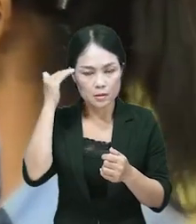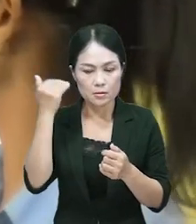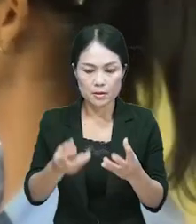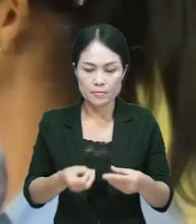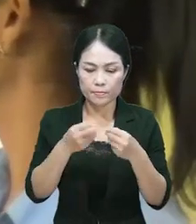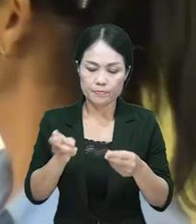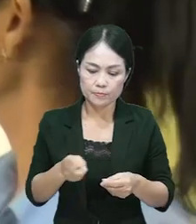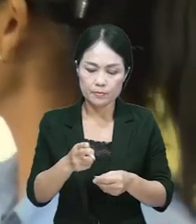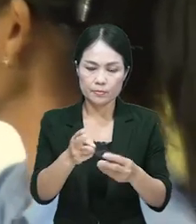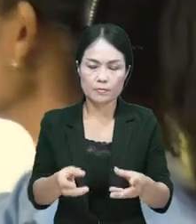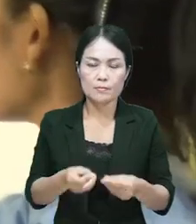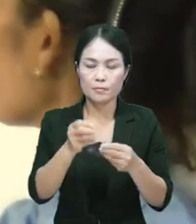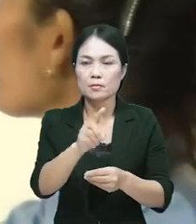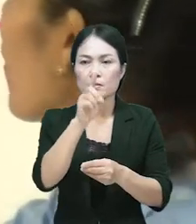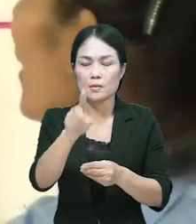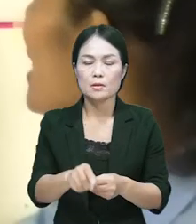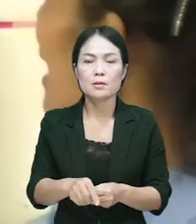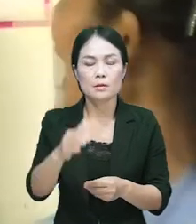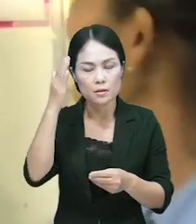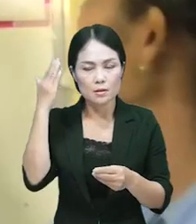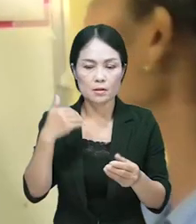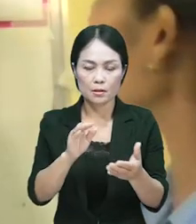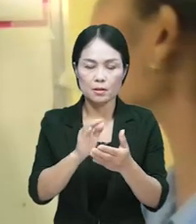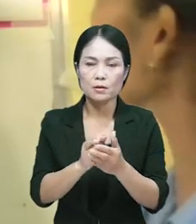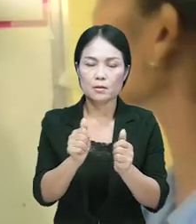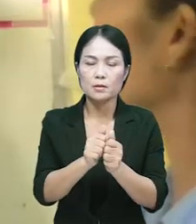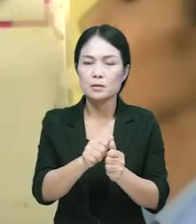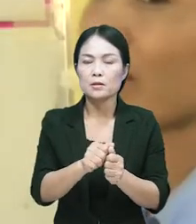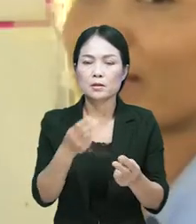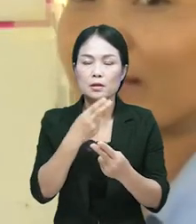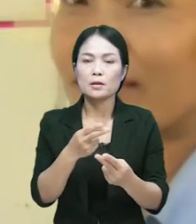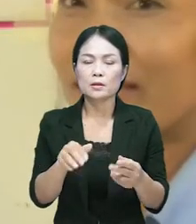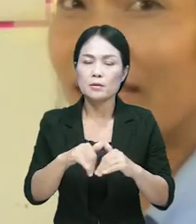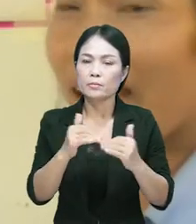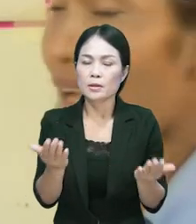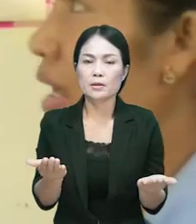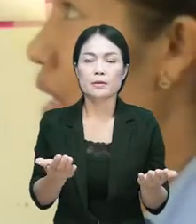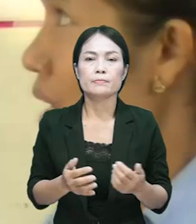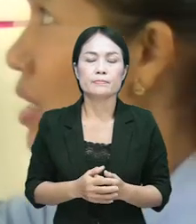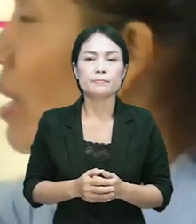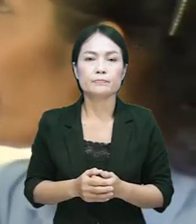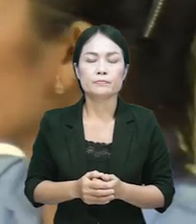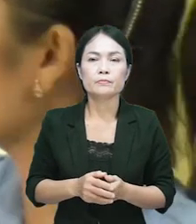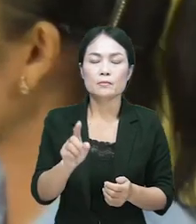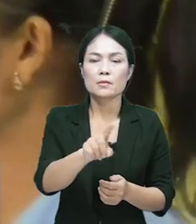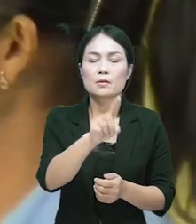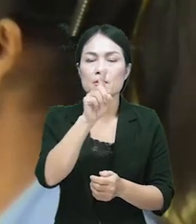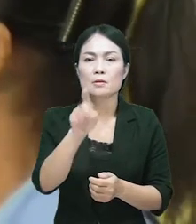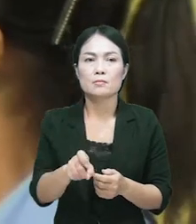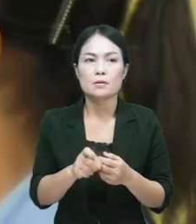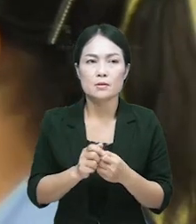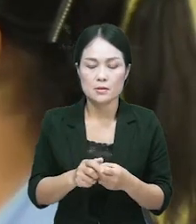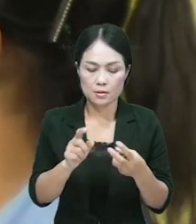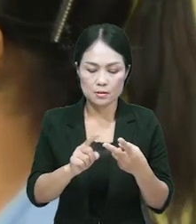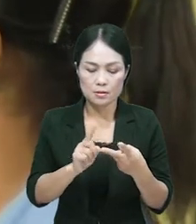ង់ឲ្យតើប្រពន្ធគាត់ឆ្លើយថាដូចម្ដេចចាសំណួរទី2